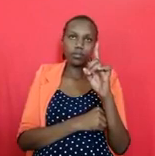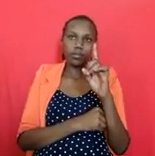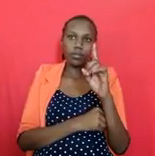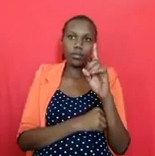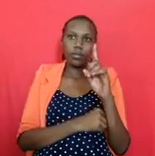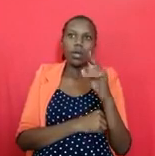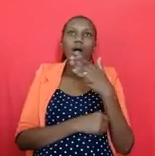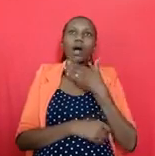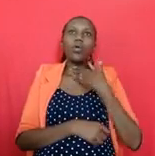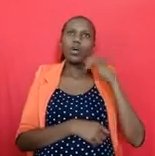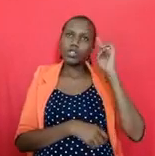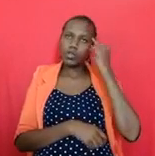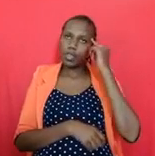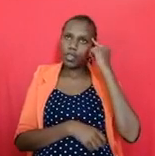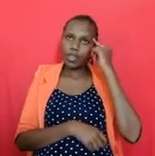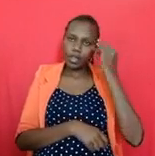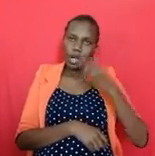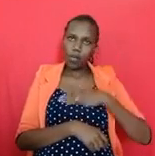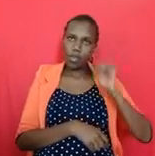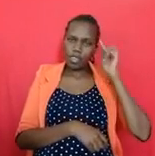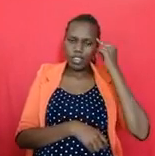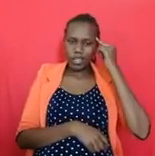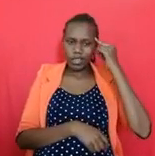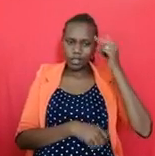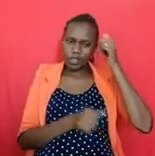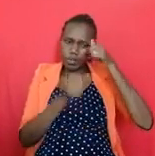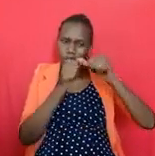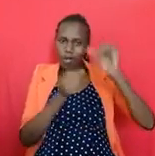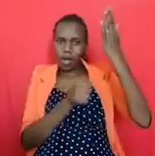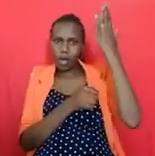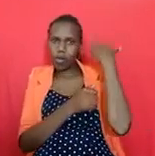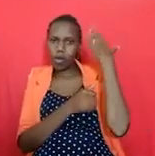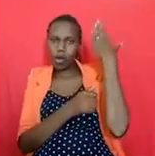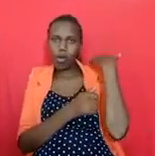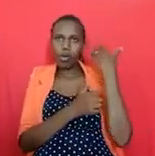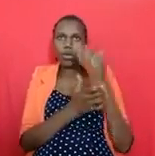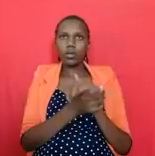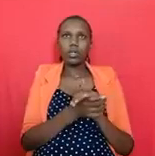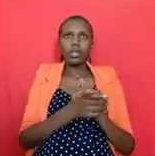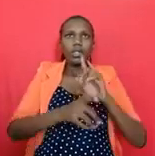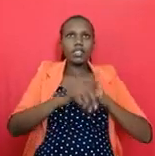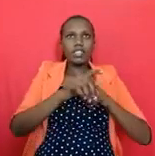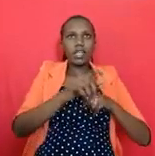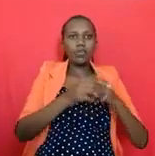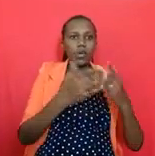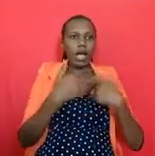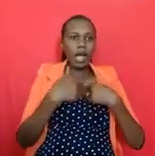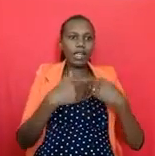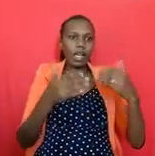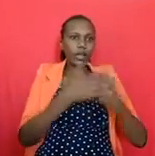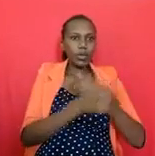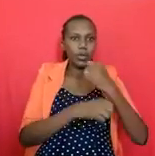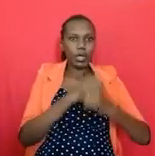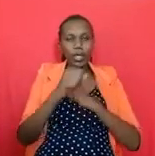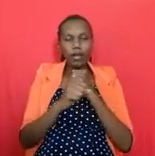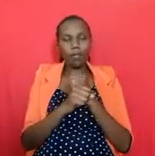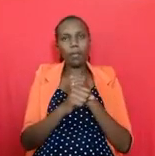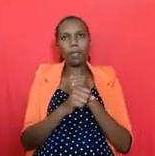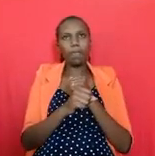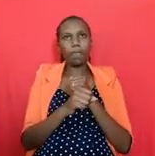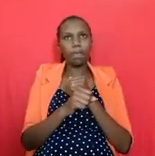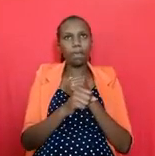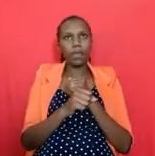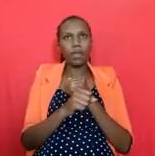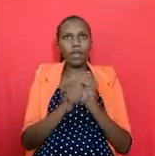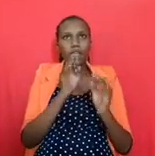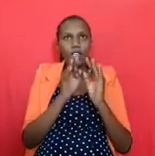2021 ngwenda twicirie meciria maitu tumacokie na thutha riria twarugagia mwaka